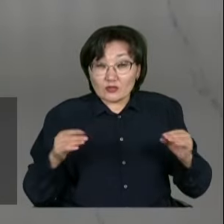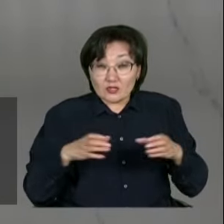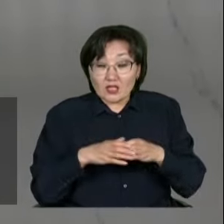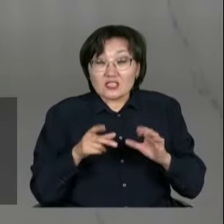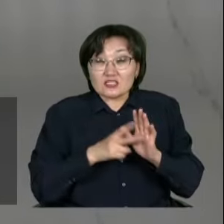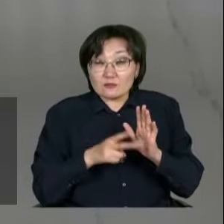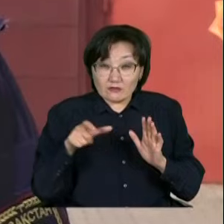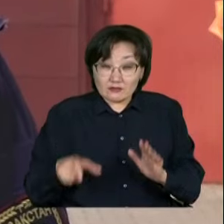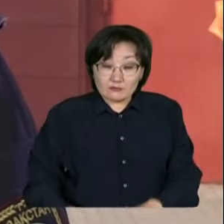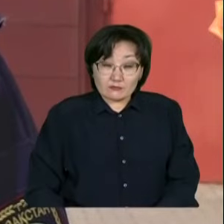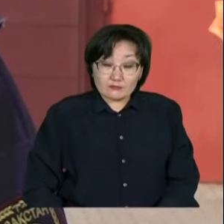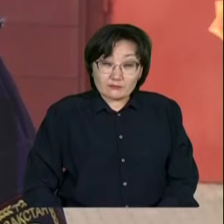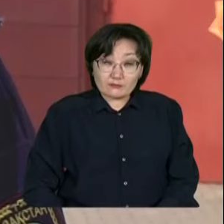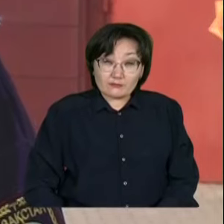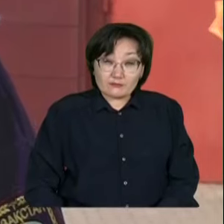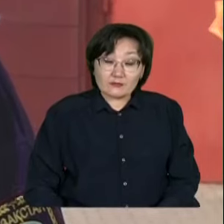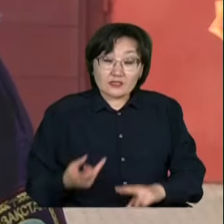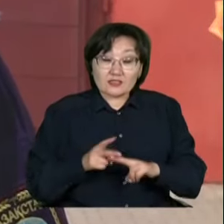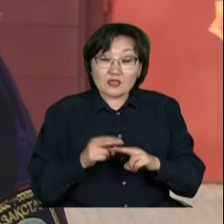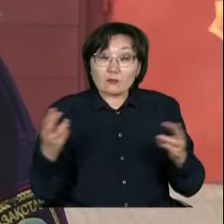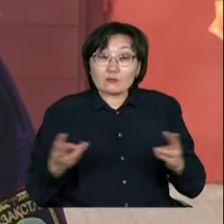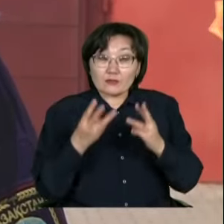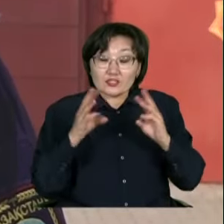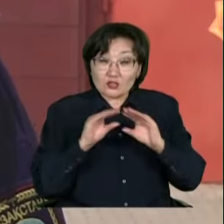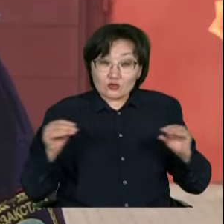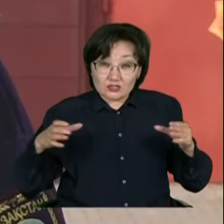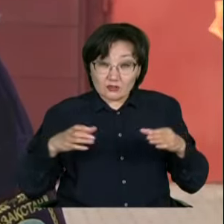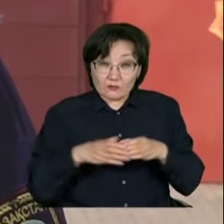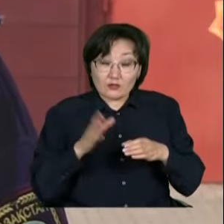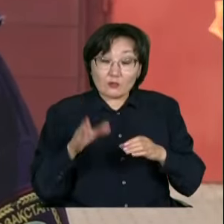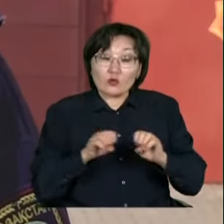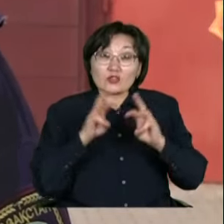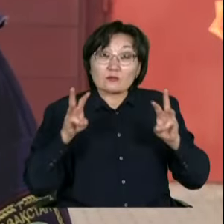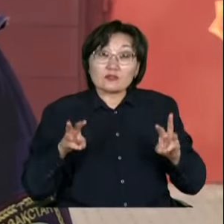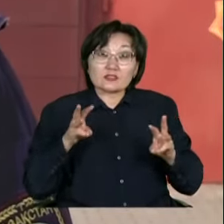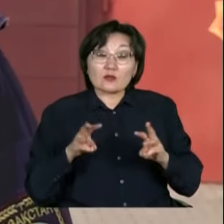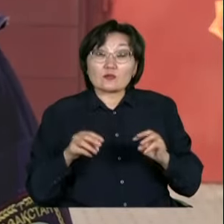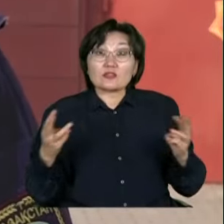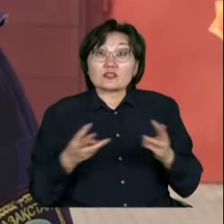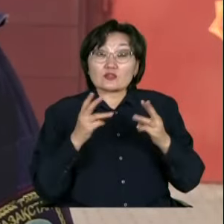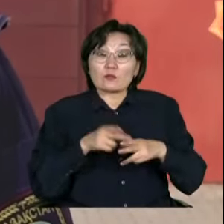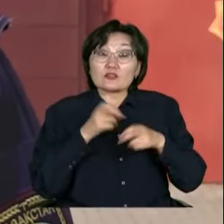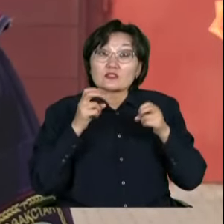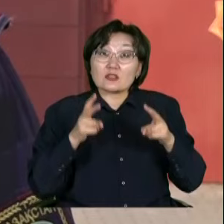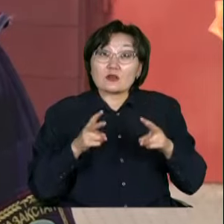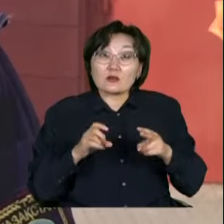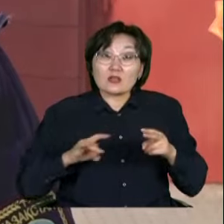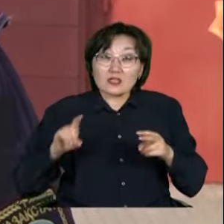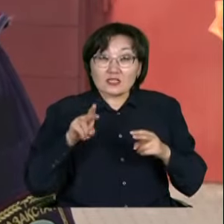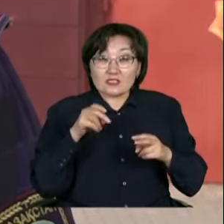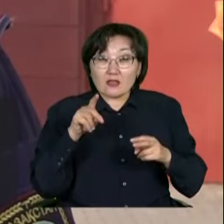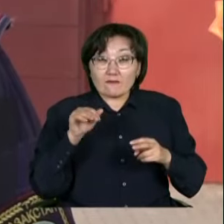человек. Данная пожарная часть будет обеспечивать пожарную безопасность района